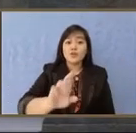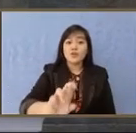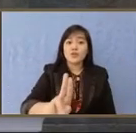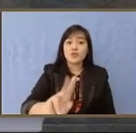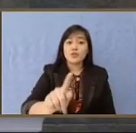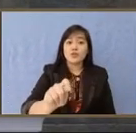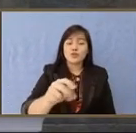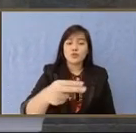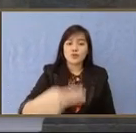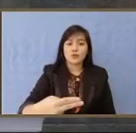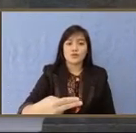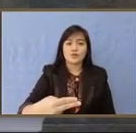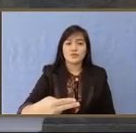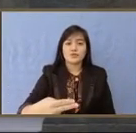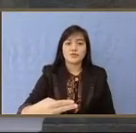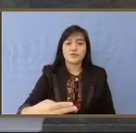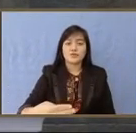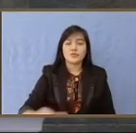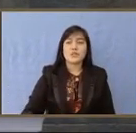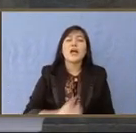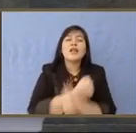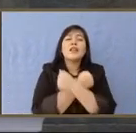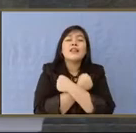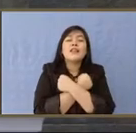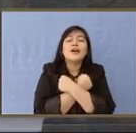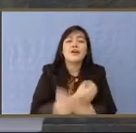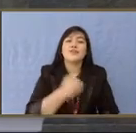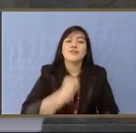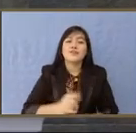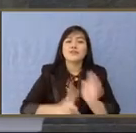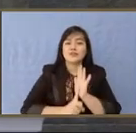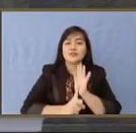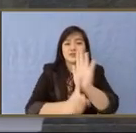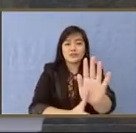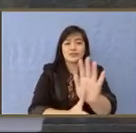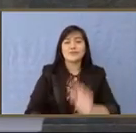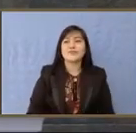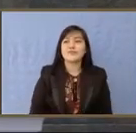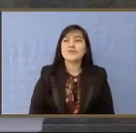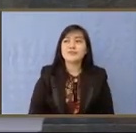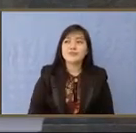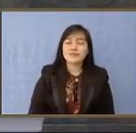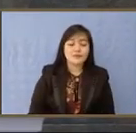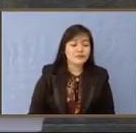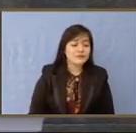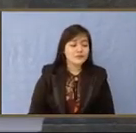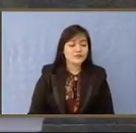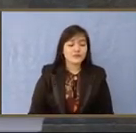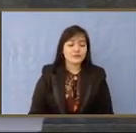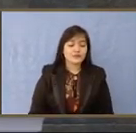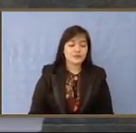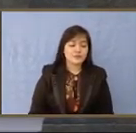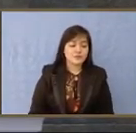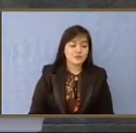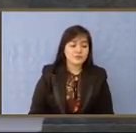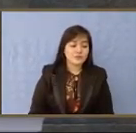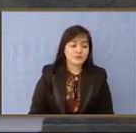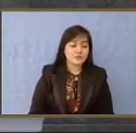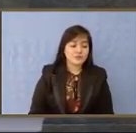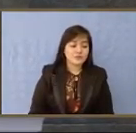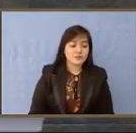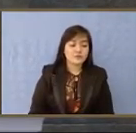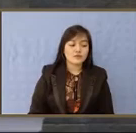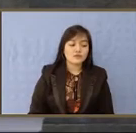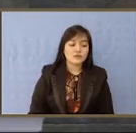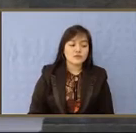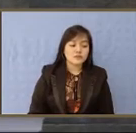was magnified. Love was magnified. Alright? Now, pupunta na po tayo sa